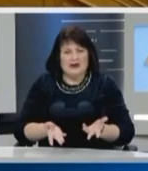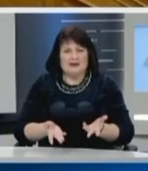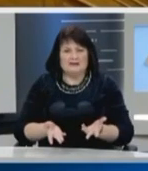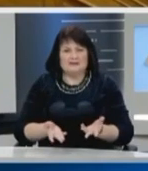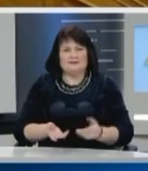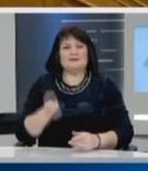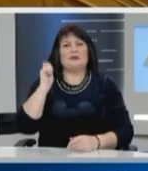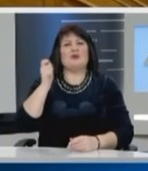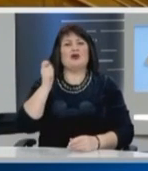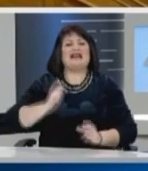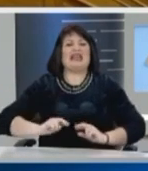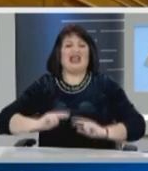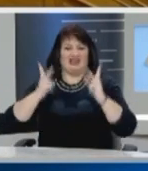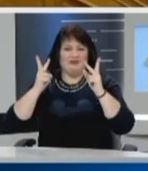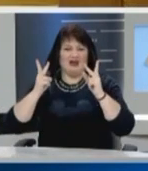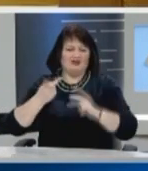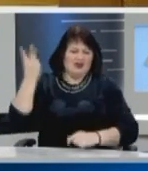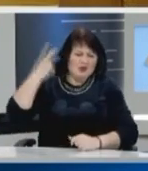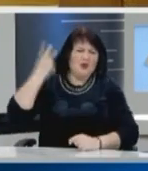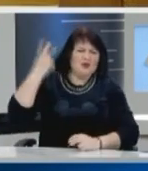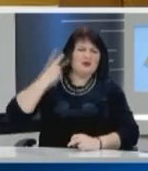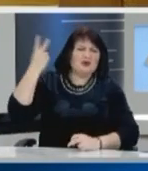και από τους πολιτικούς της αντιπάλους, αυτό είναι